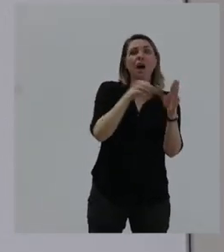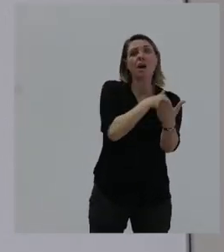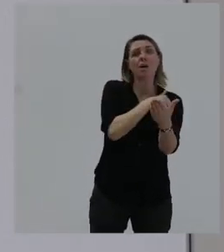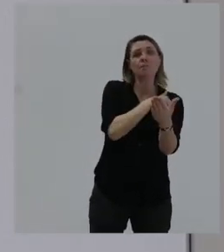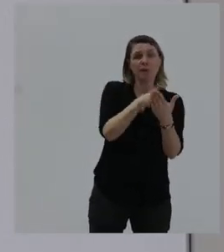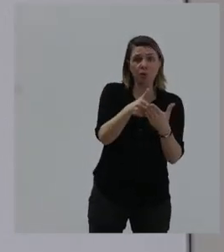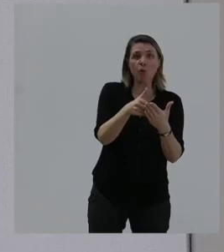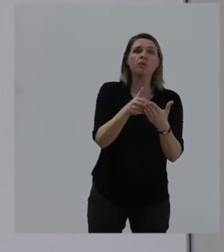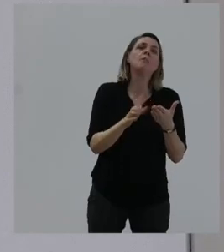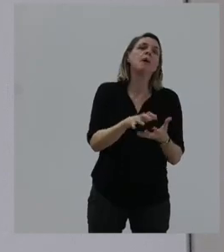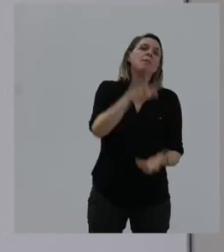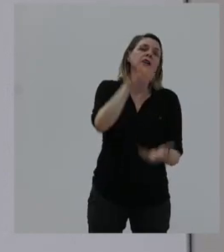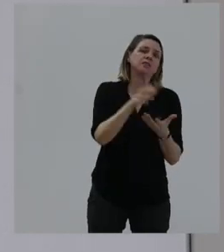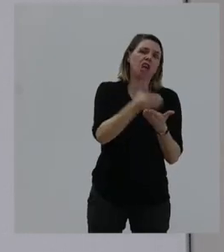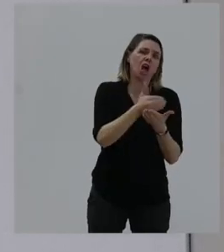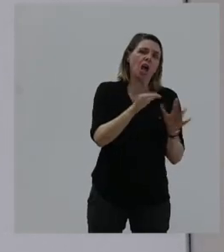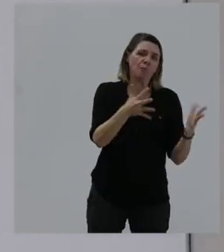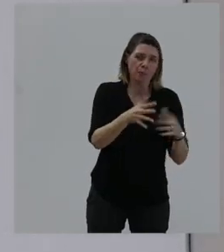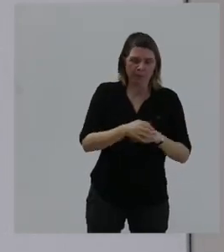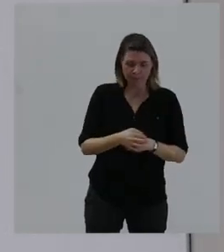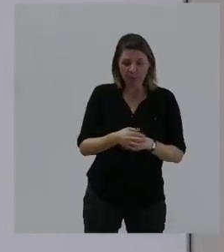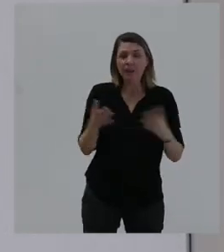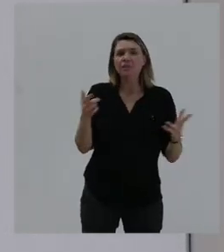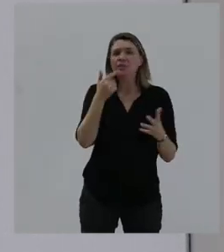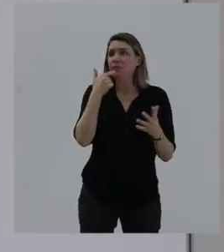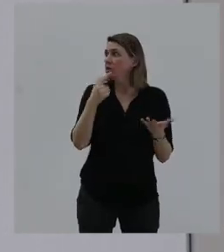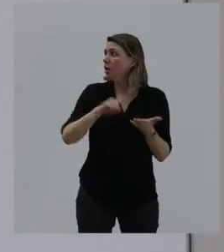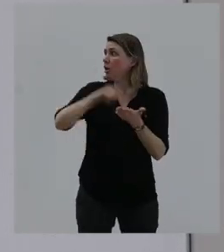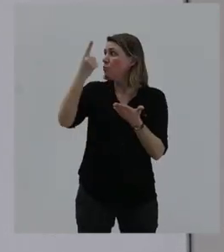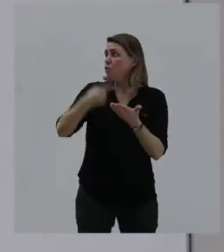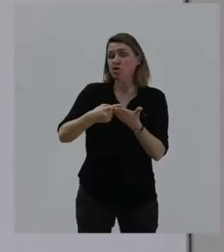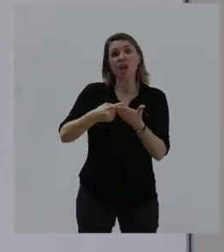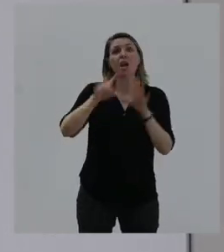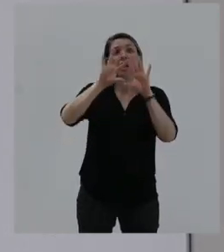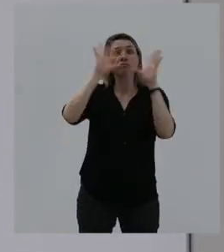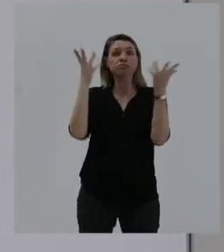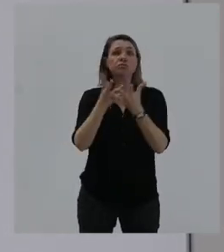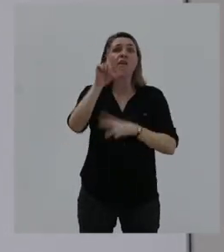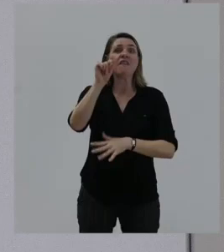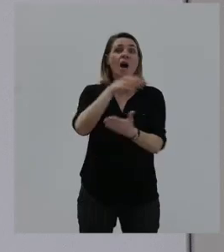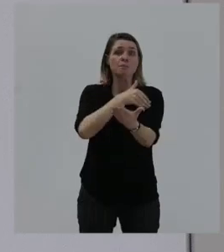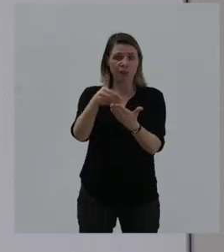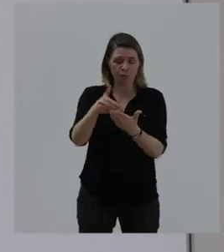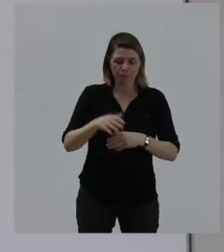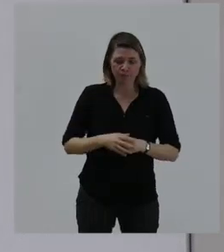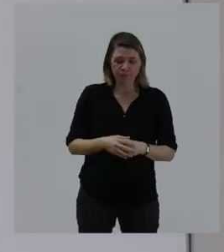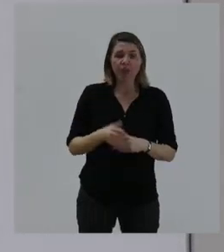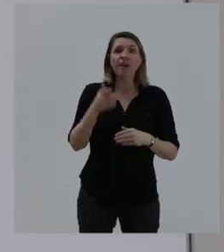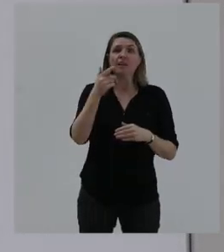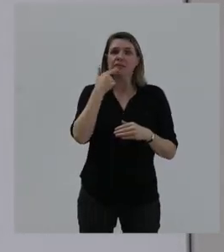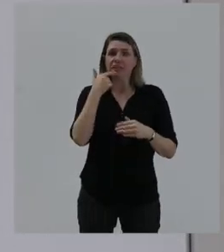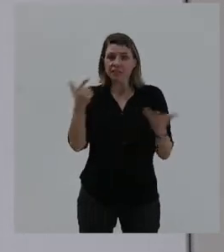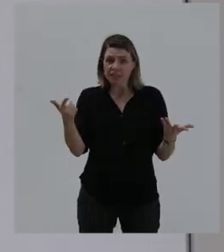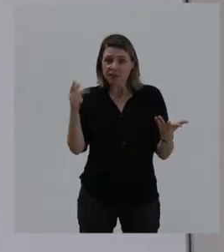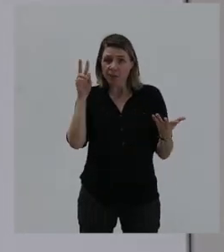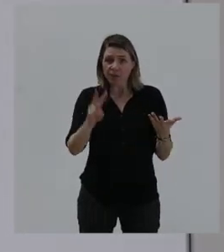la masse salariale, on l'a dit à peu près. Donc ça veut dire que notre budget opérationnel il est de 20 millions. Donc ça veut dire que lycée, ça n'a